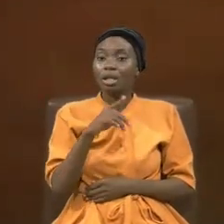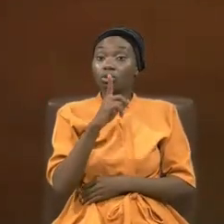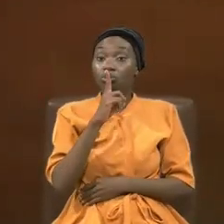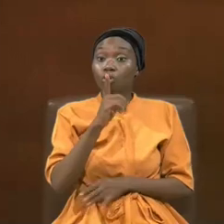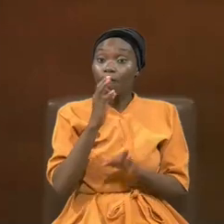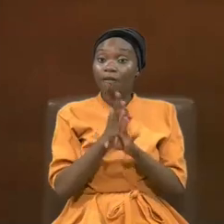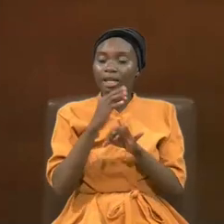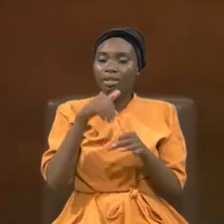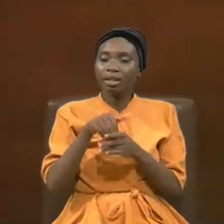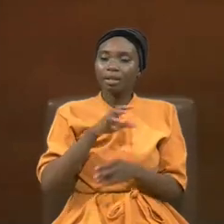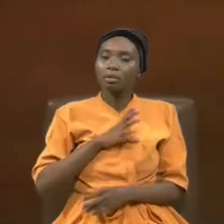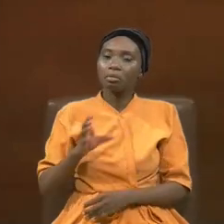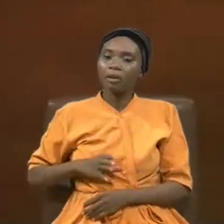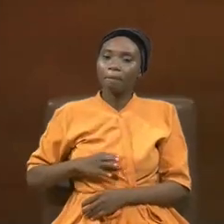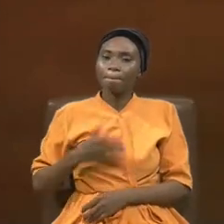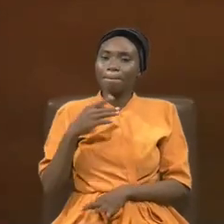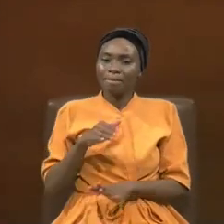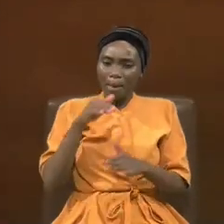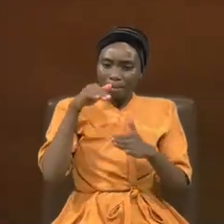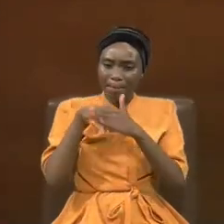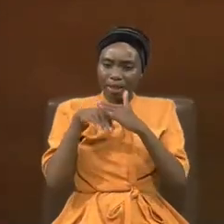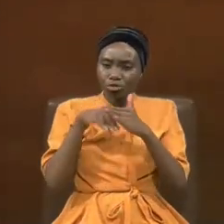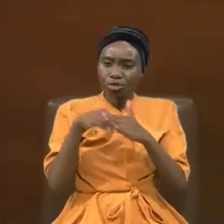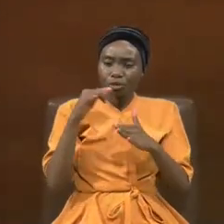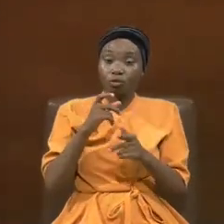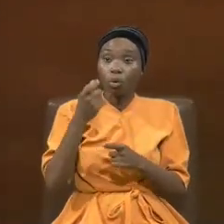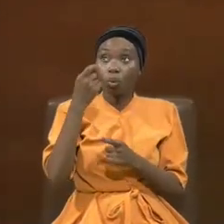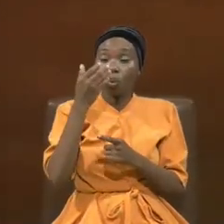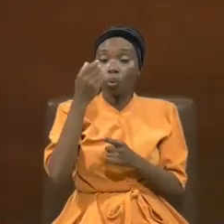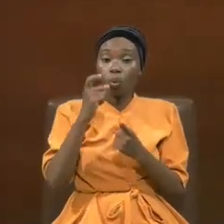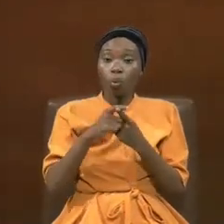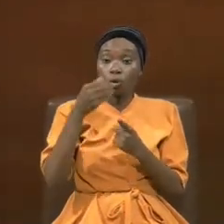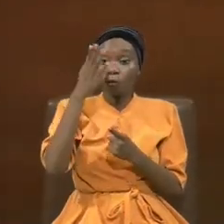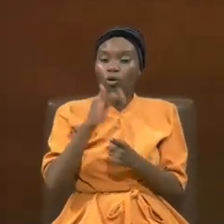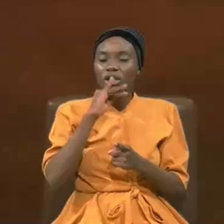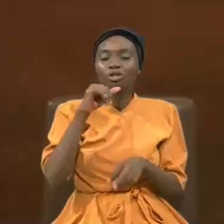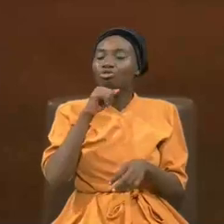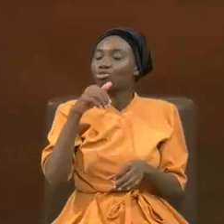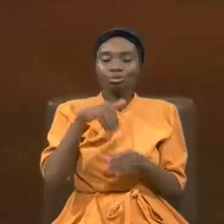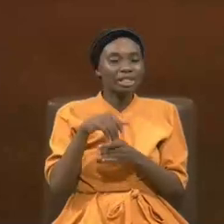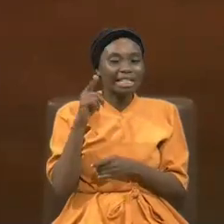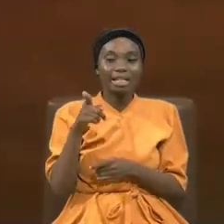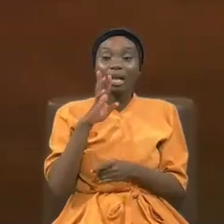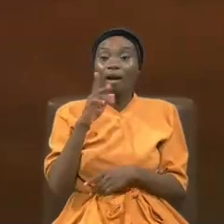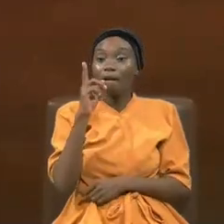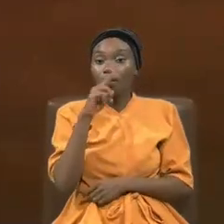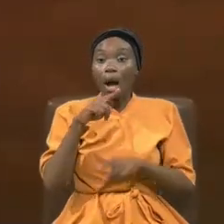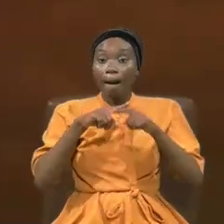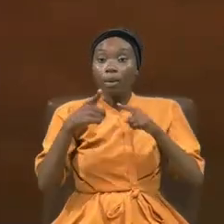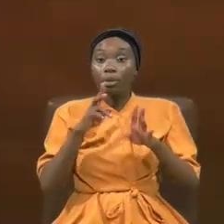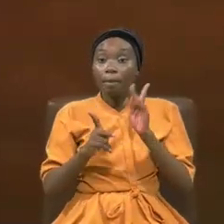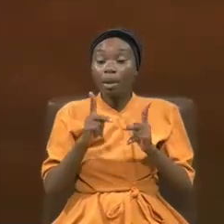la vraie foi en Christ. La pénétration de la parole de Dieu fait défaut en eux. Ils sont